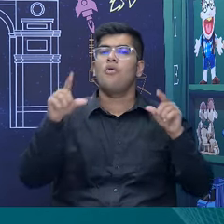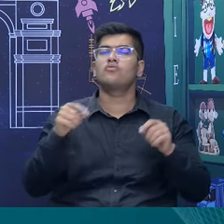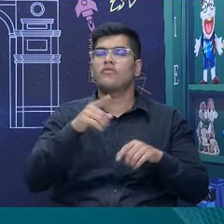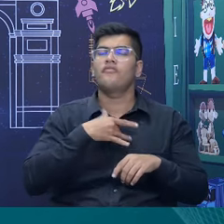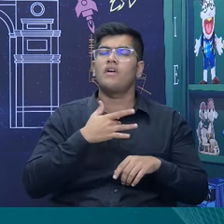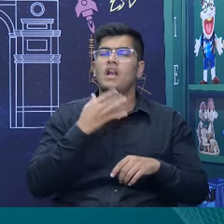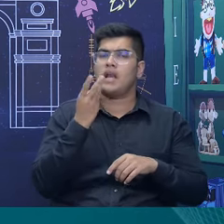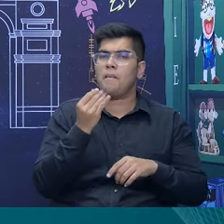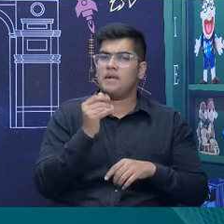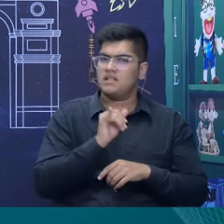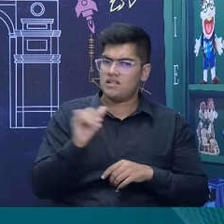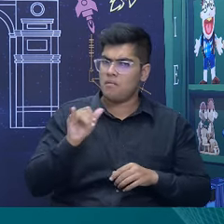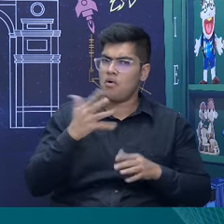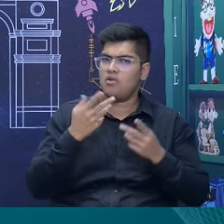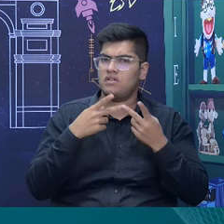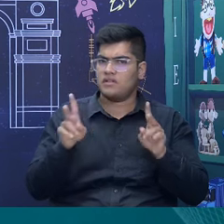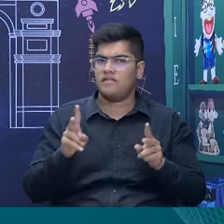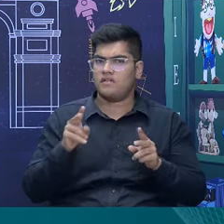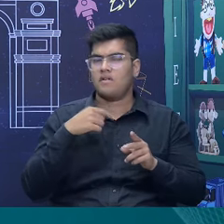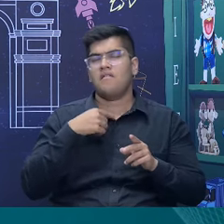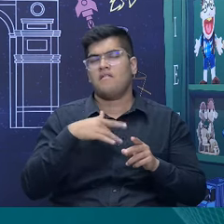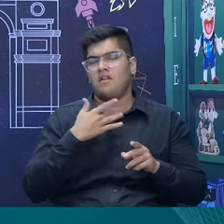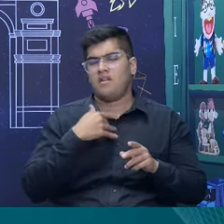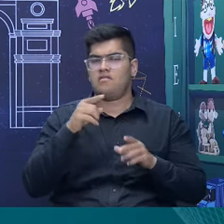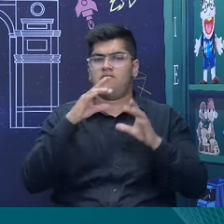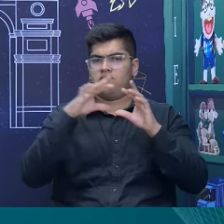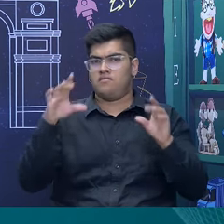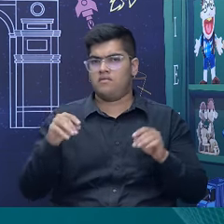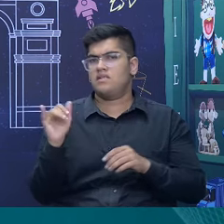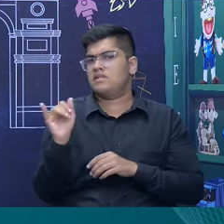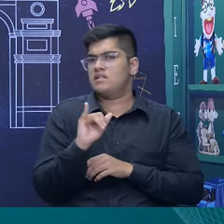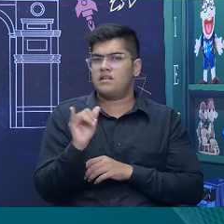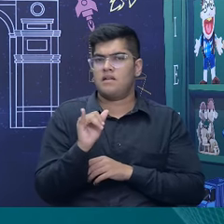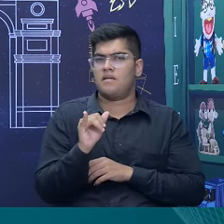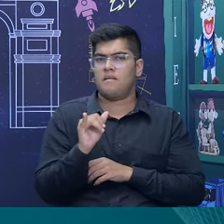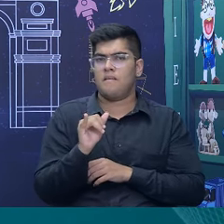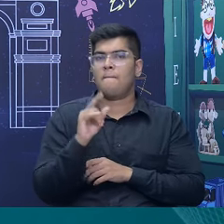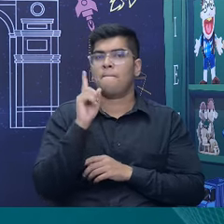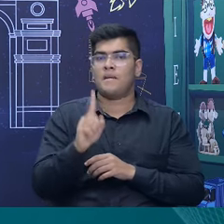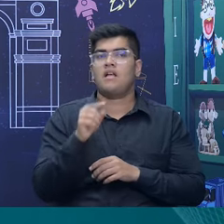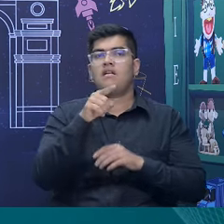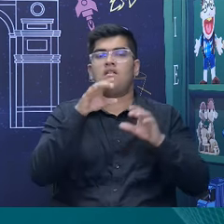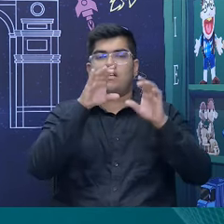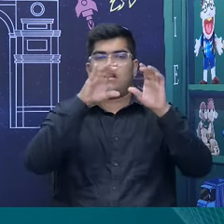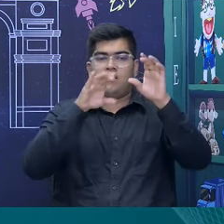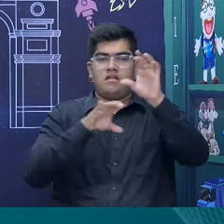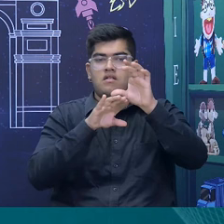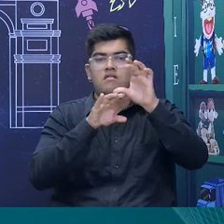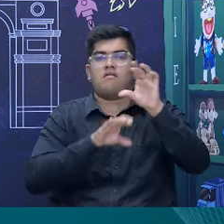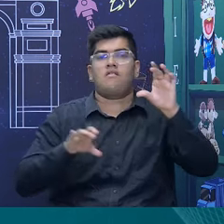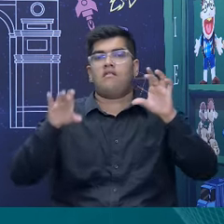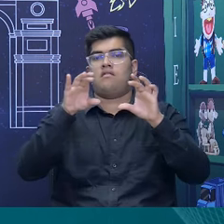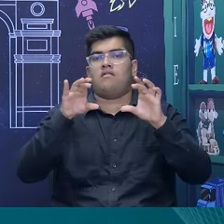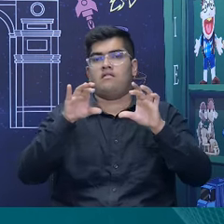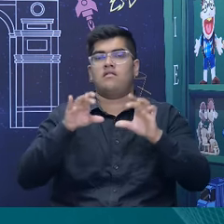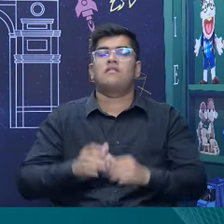है सर्जन आपको क्या लगता है माम मुझे लगता है डब्बे तो सेम आएंगे लेकिन वो प आकार बदल जाएगा जी लर्नर्स